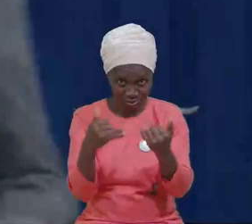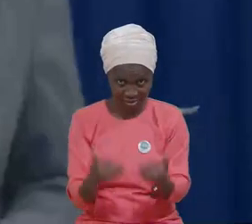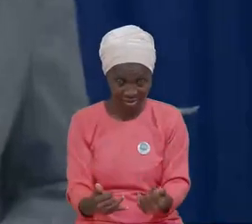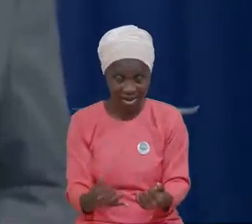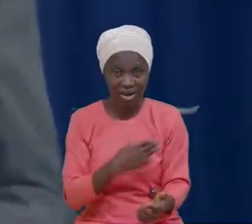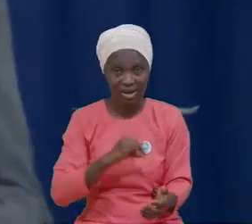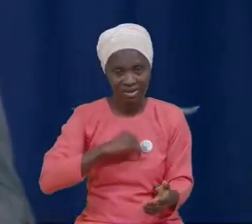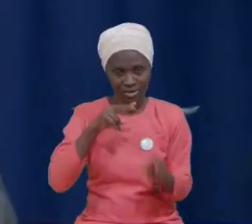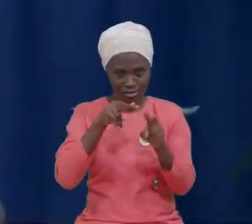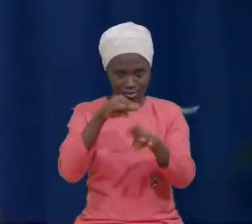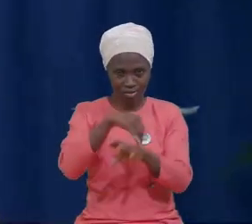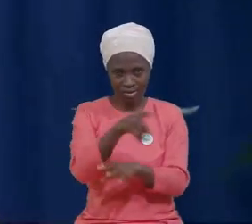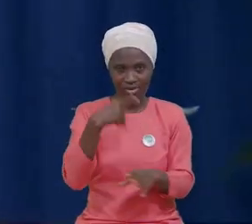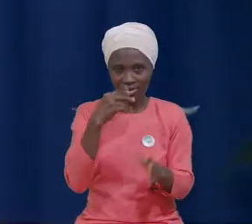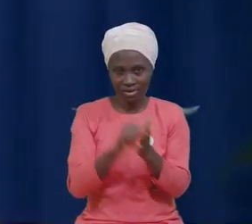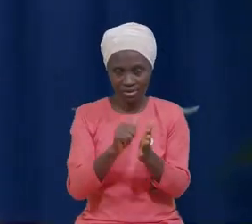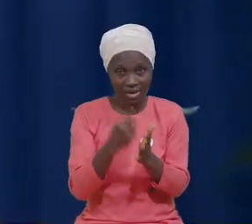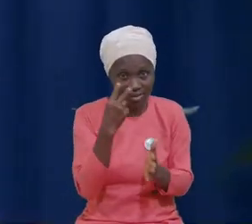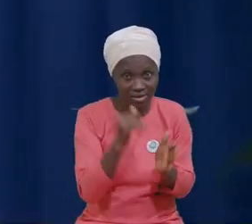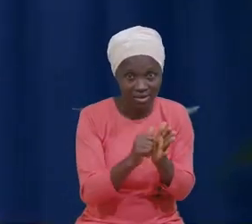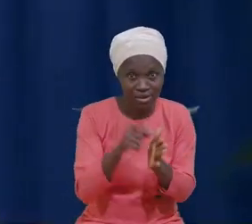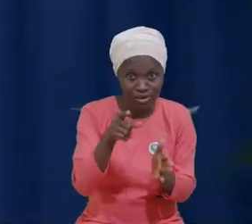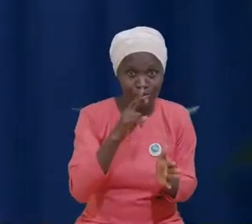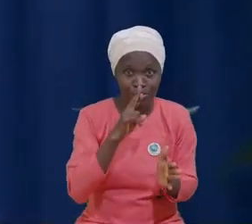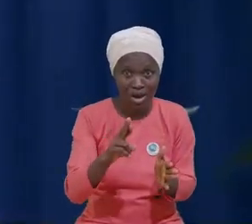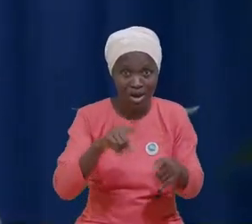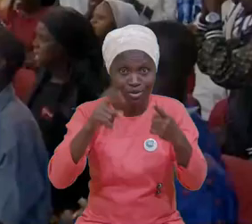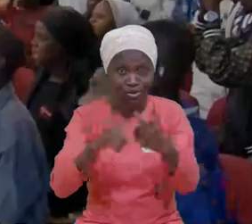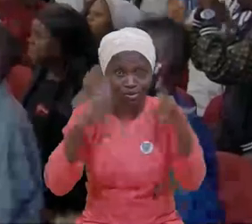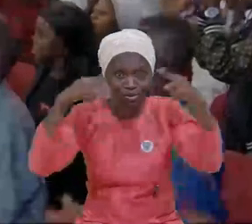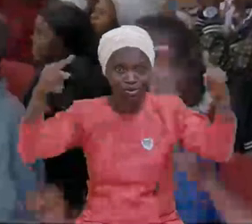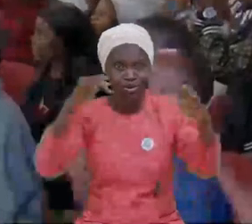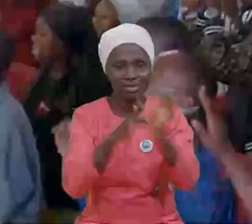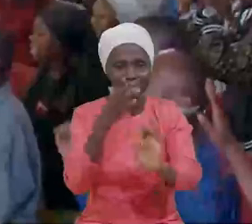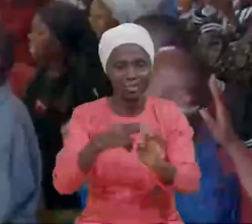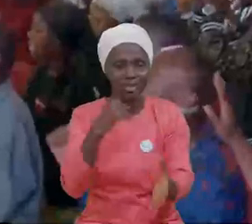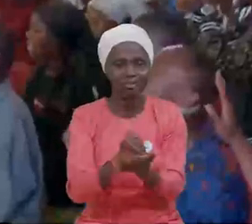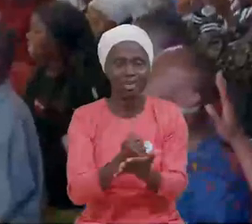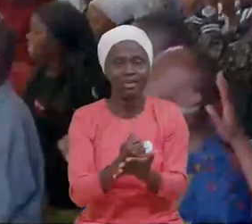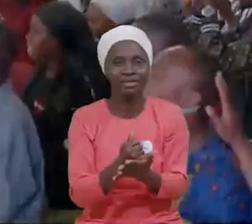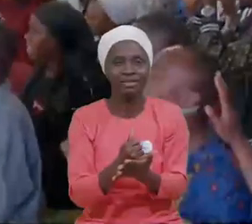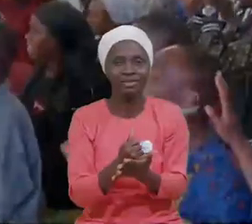vous maintenant, et je vous regarde, et je vois que vous allez réussir.